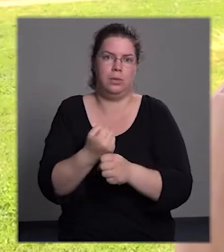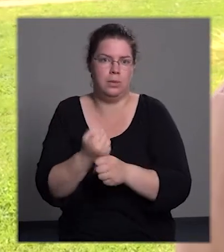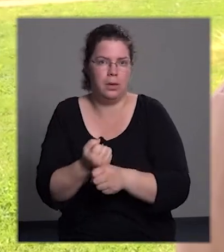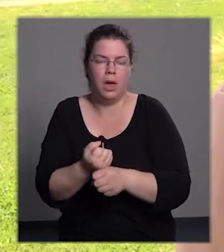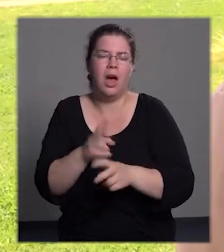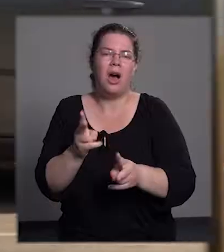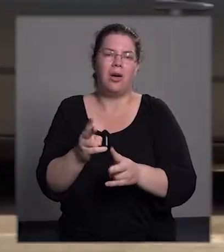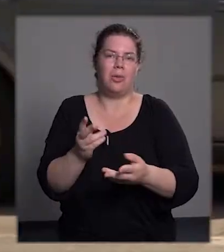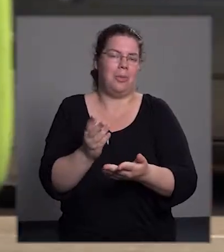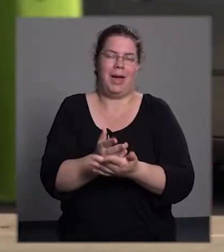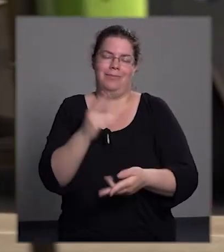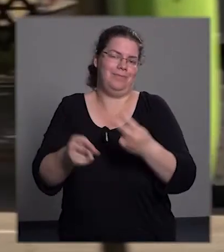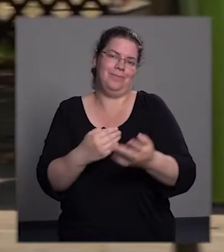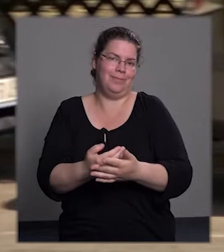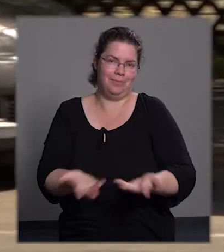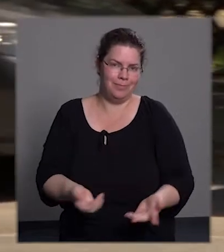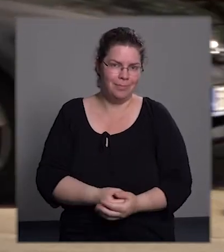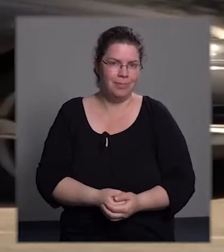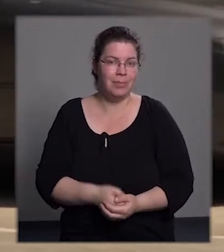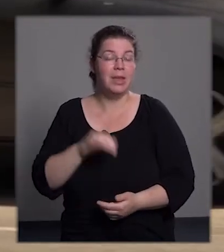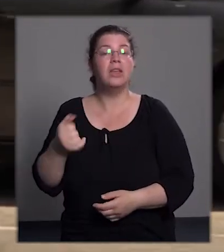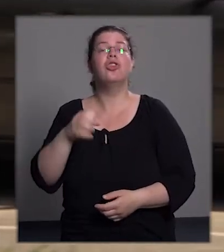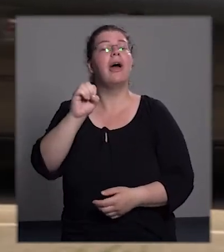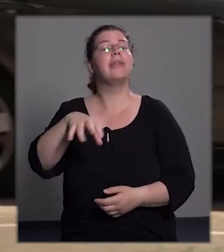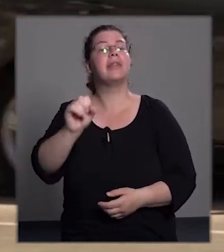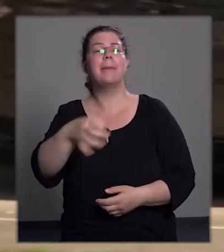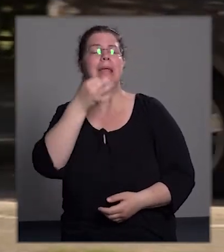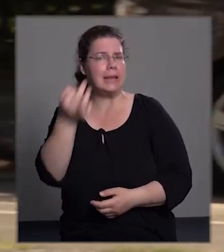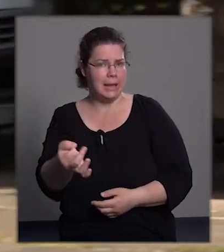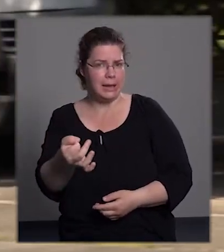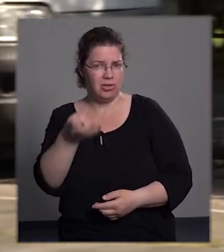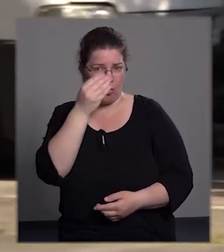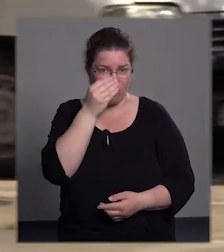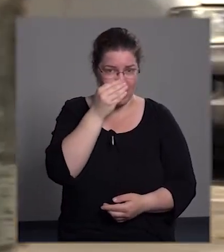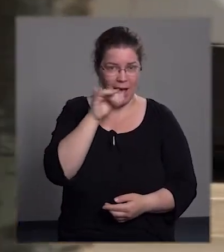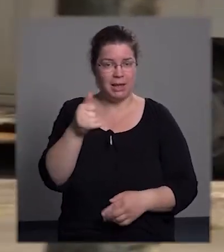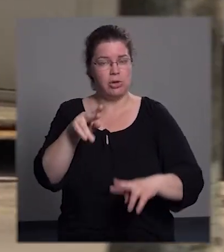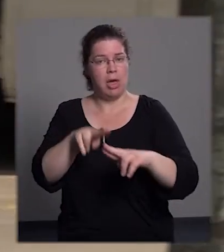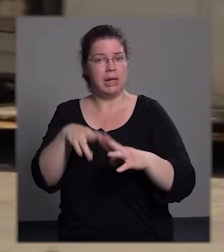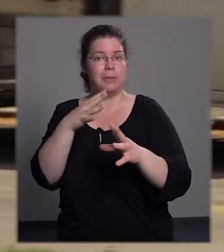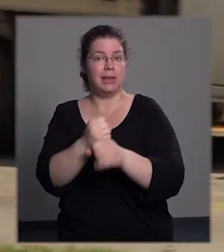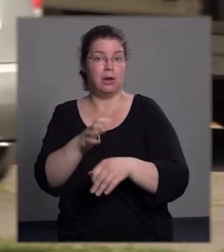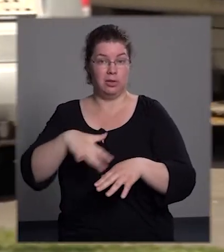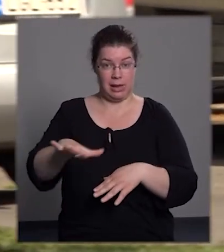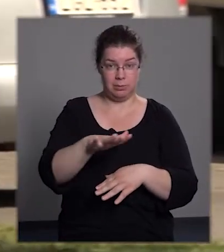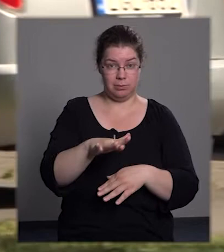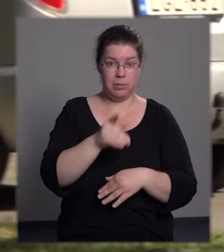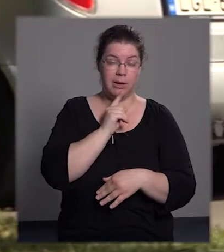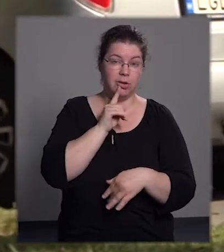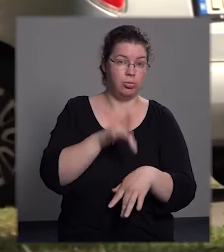elszaladna a világ. És az elmaradhatatlan szemétkérdés. Vajon a virágok és a rendben tartott területek kevésbé